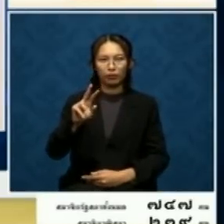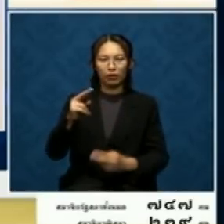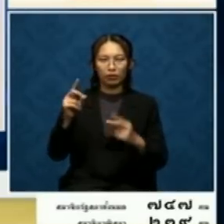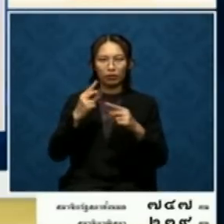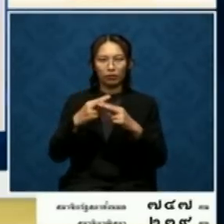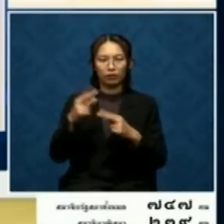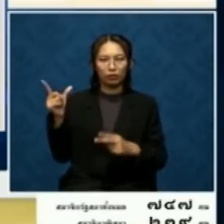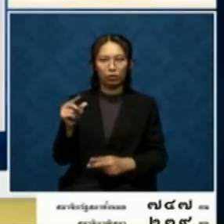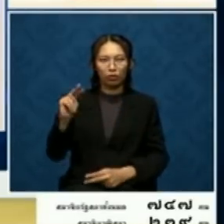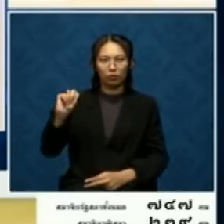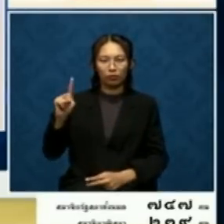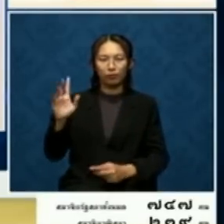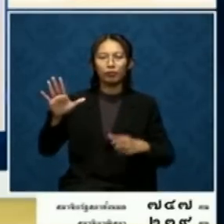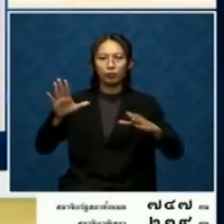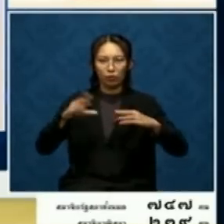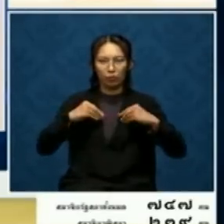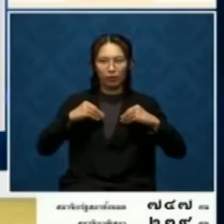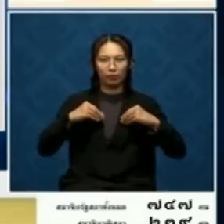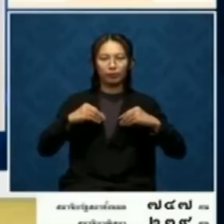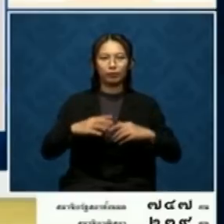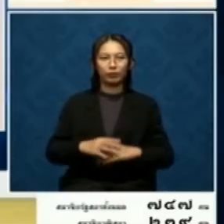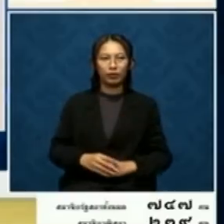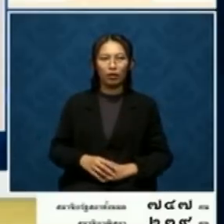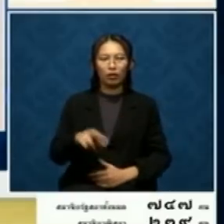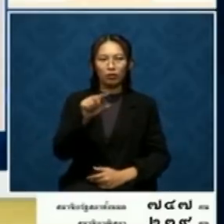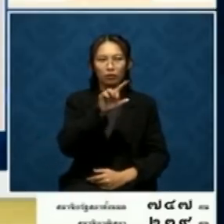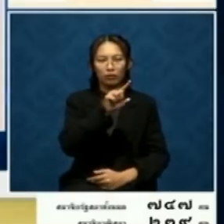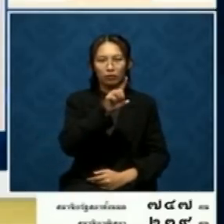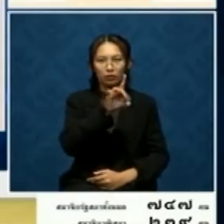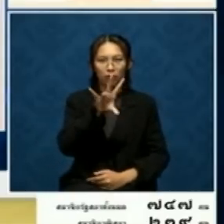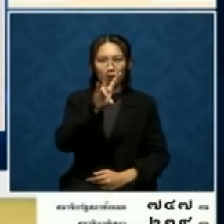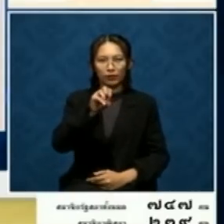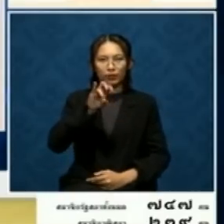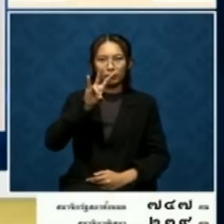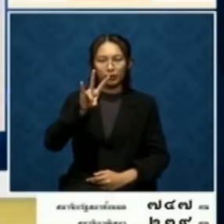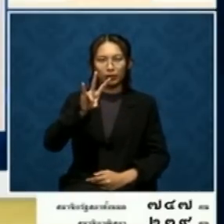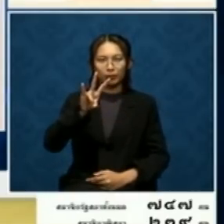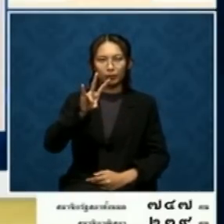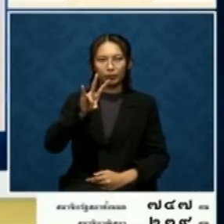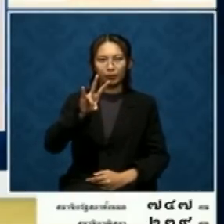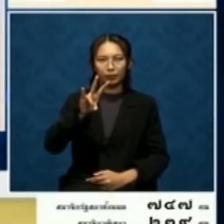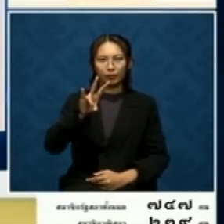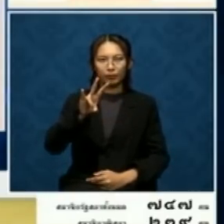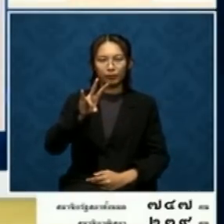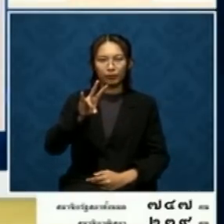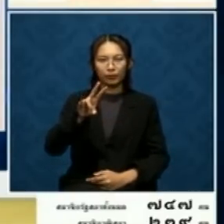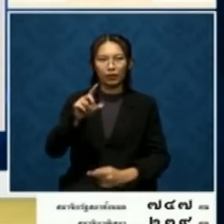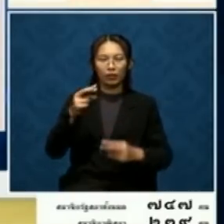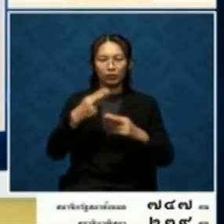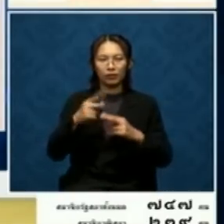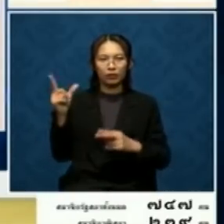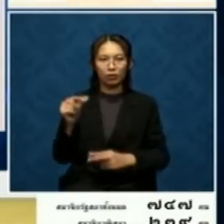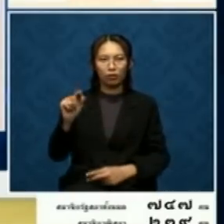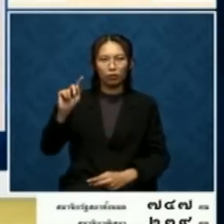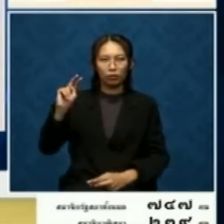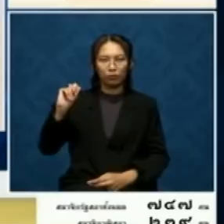ได้เท่าไหร่ว่าการเท่าไหร่ช่วยเท่าไหร่นะครับซึ่งจริงตรงนั้นเนี่ยมันก็กลับเข้าสู่การเมืองแบบโลกใบเก่านะก็คือการเมืองในเรื่องโควต้ารั